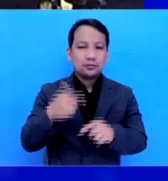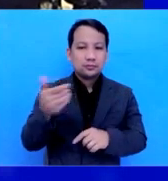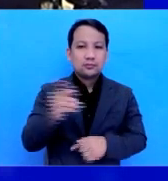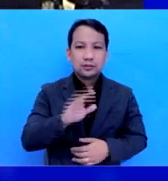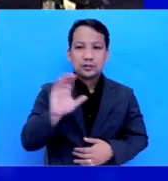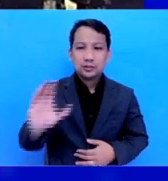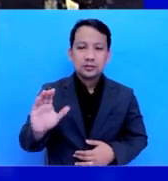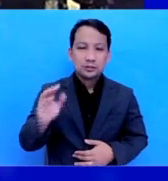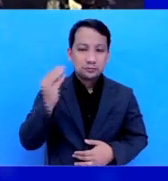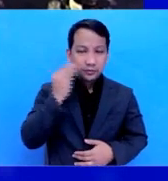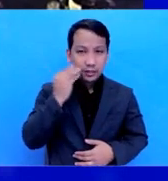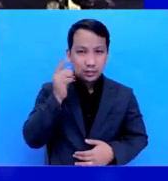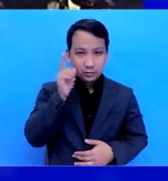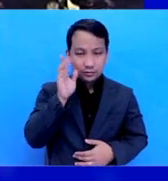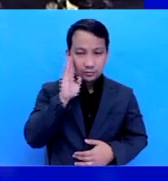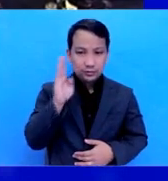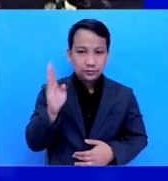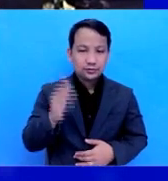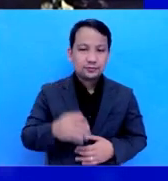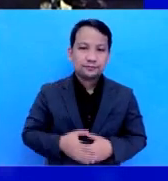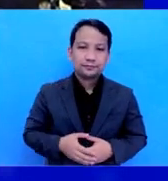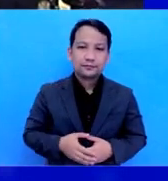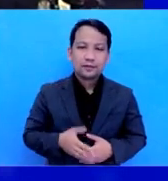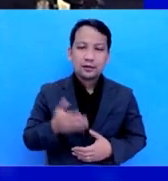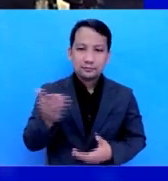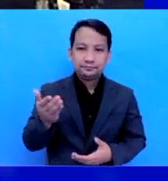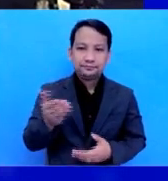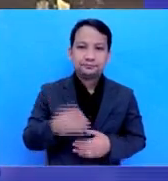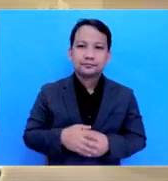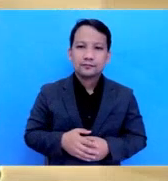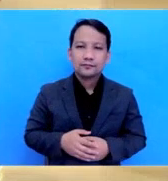yan si May Ann Los Baños. May Ann?